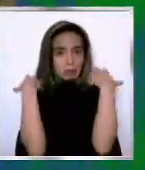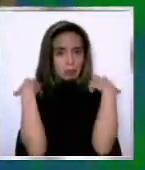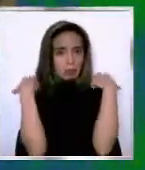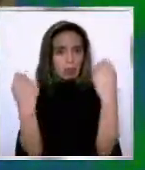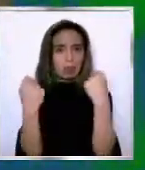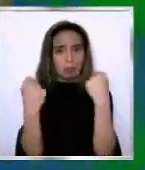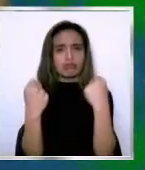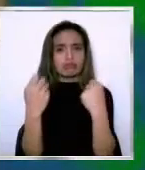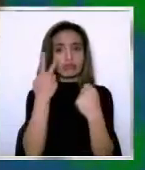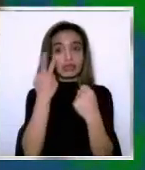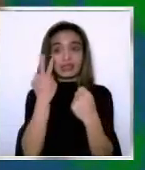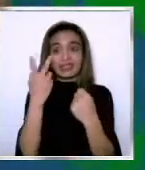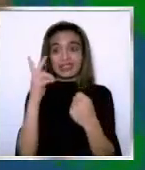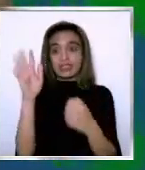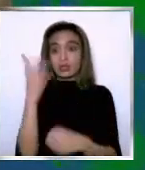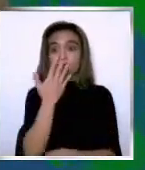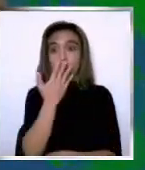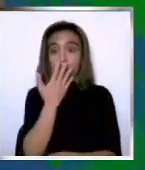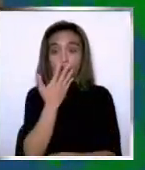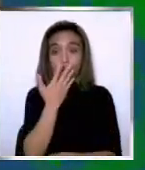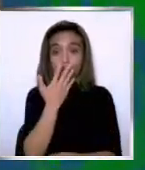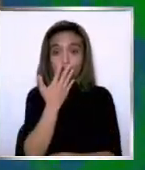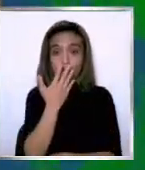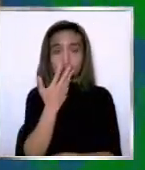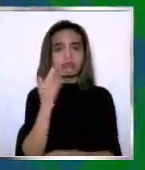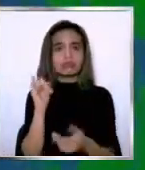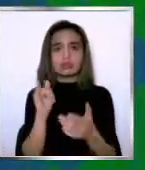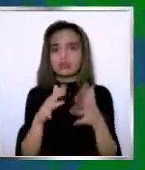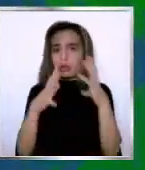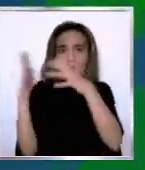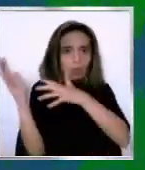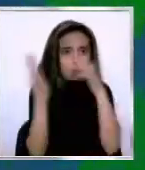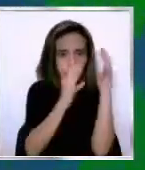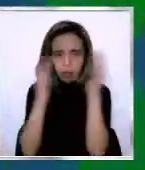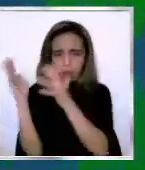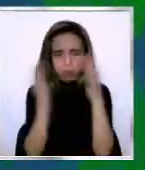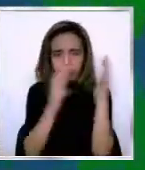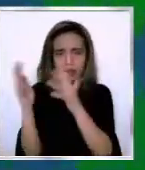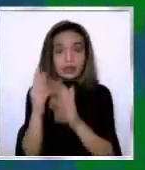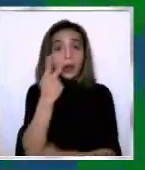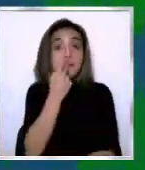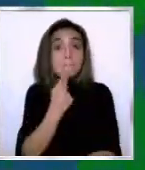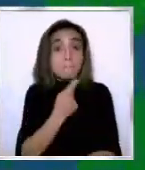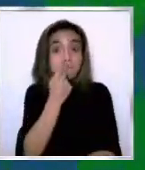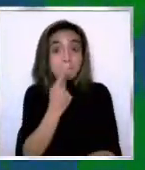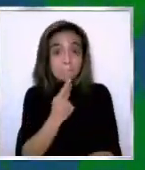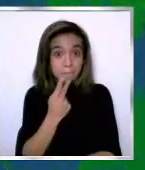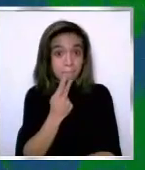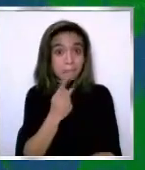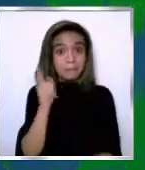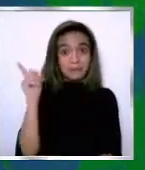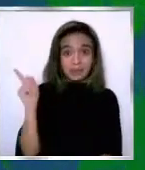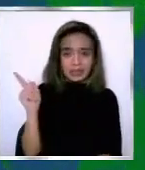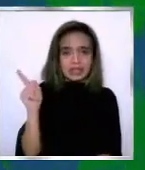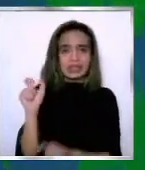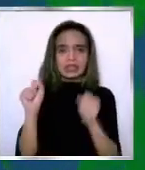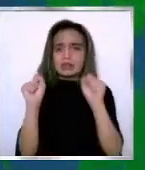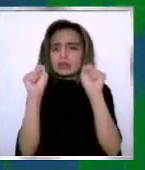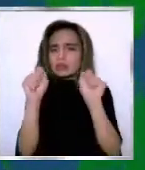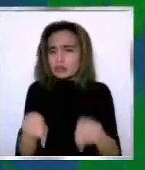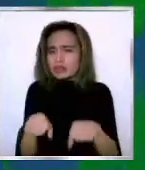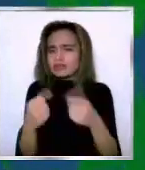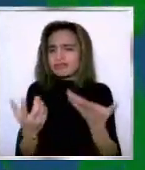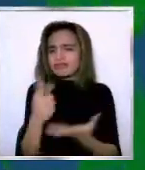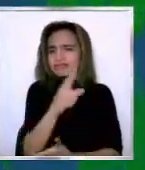yung mga kulay na yan, yan yung lakas ng hangin, mga kapuso. At yung kulay pink na nakikita nyo, yan yung posibleng mahigit 100 kilometro